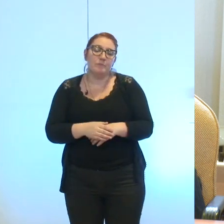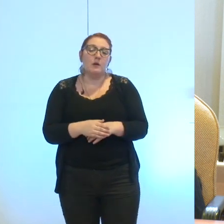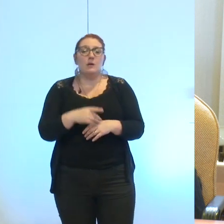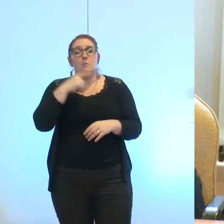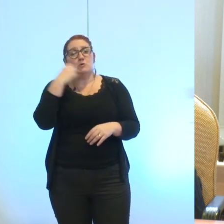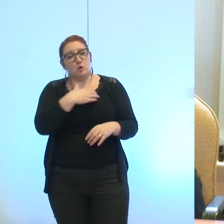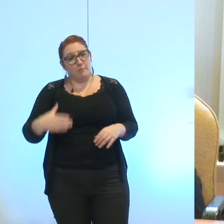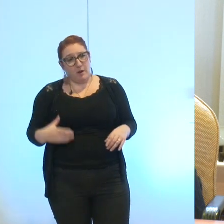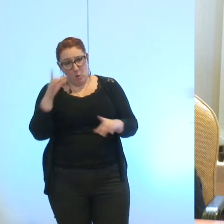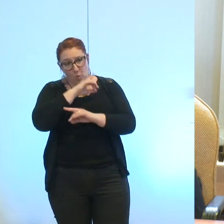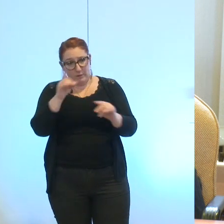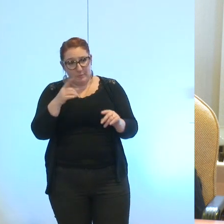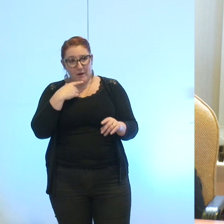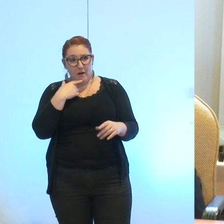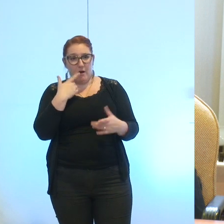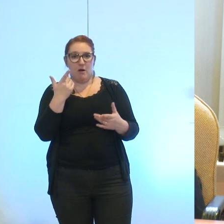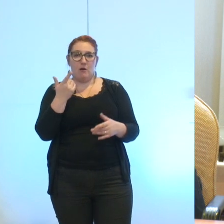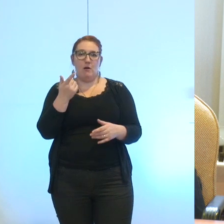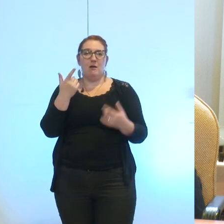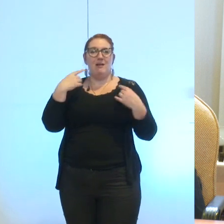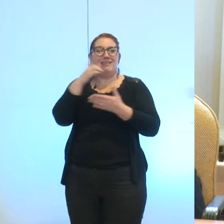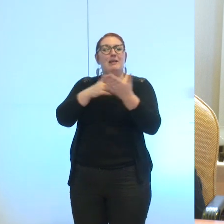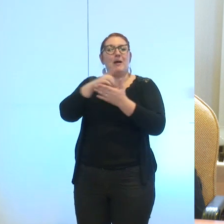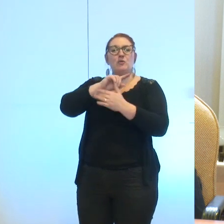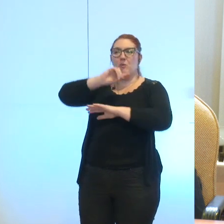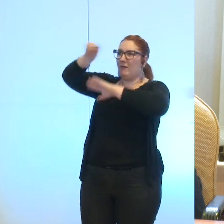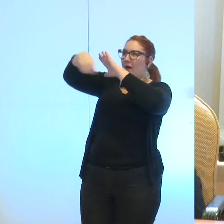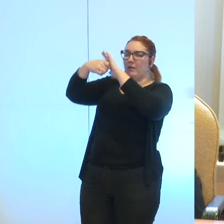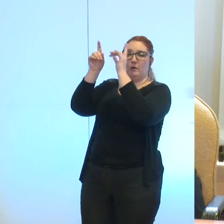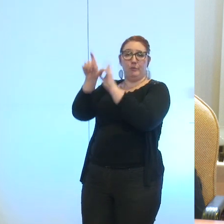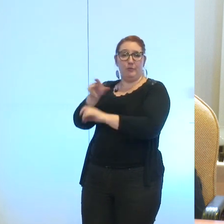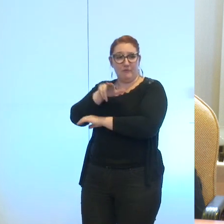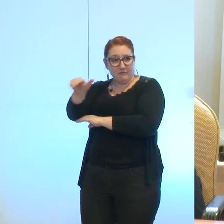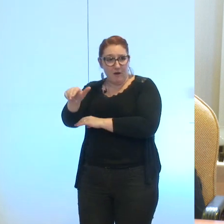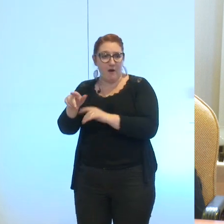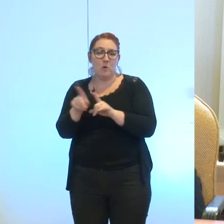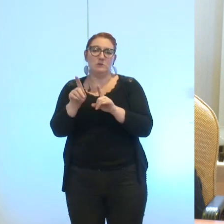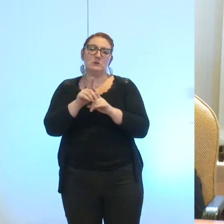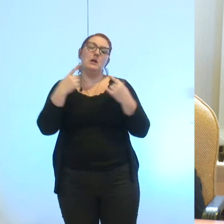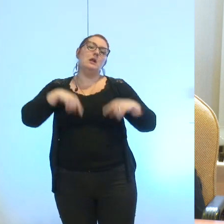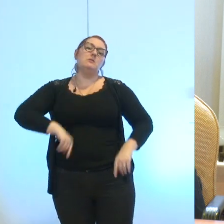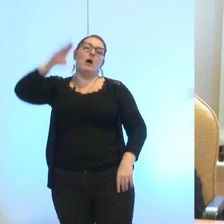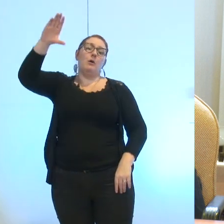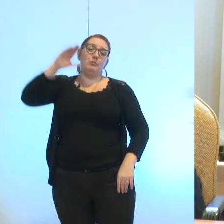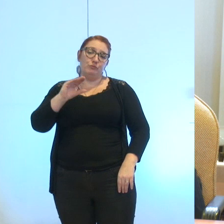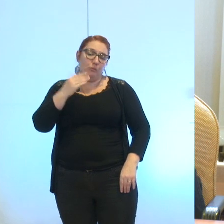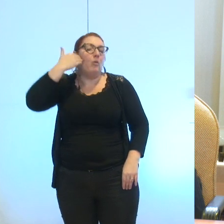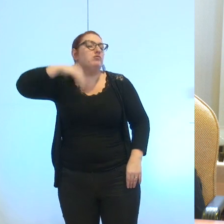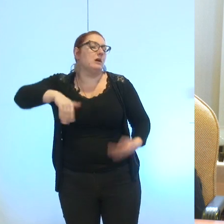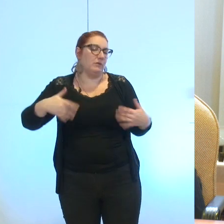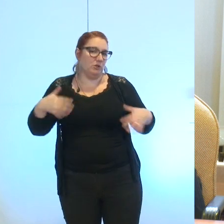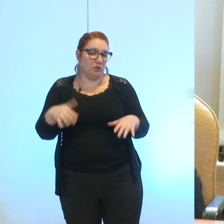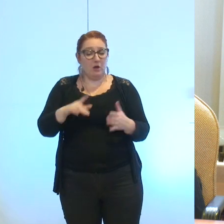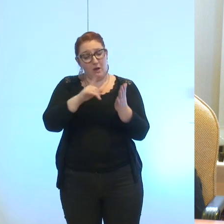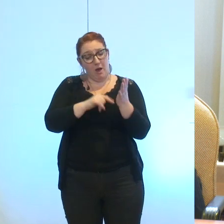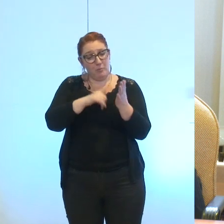Maire que vous aurez à gérer le désengagement du département dans nos transport collectif la baisse massive des dotation de l'État vous le savez vous ne voulez pas augmenter les